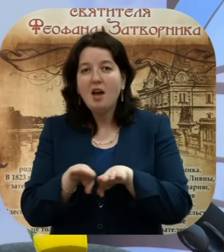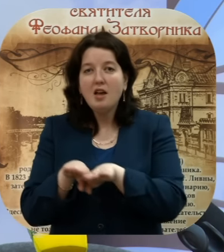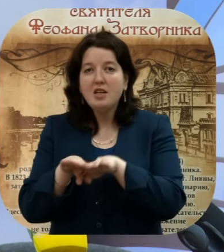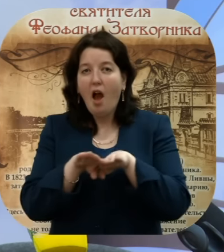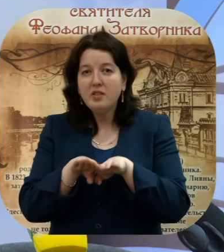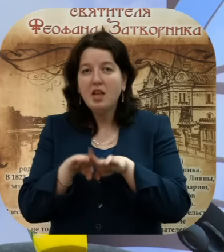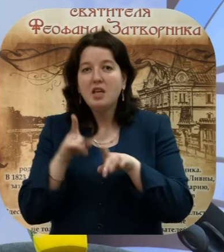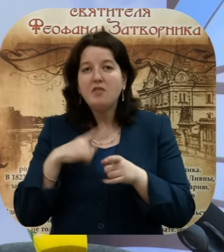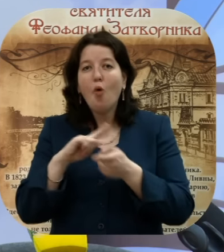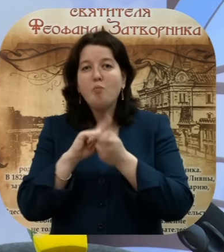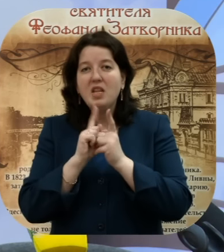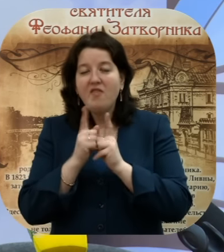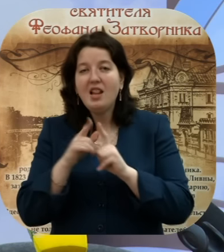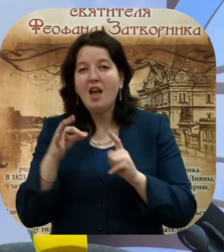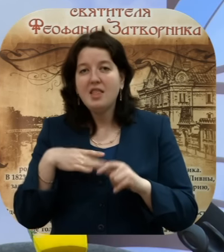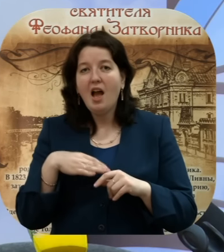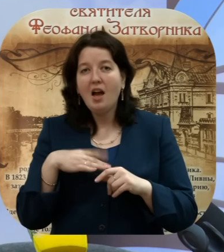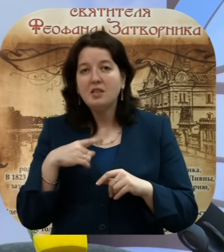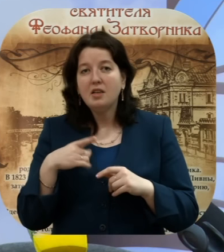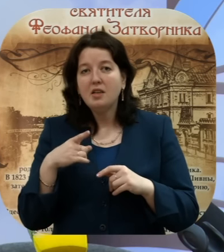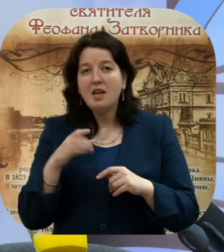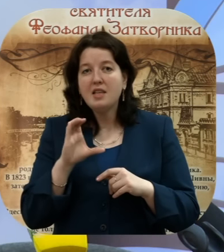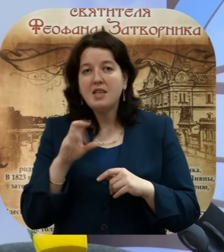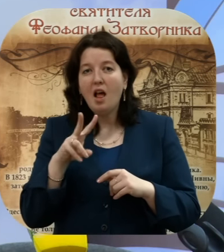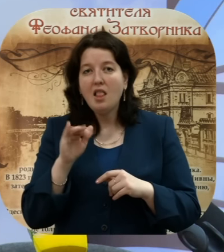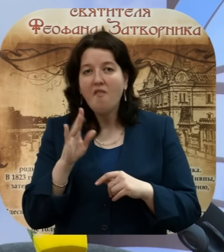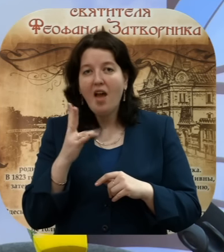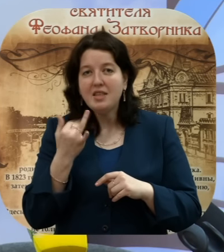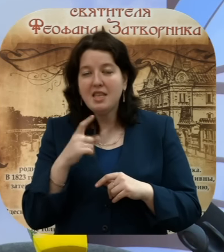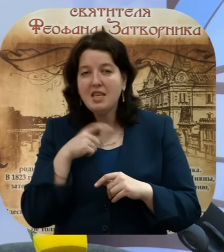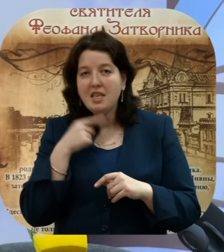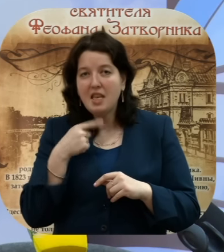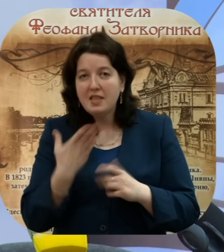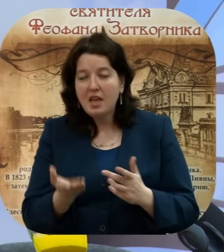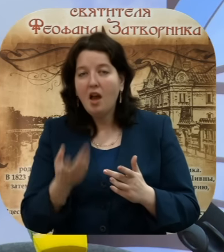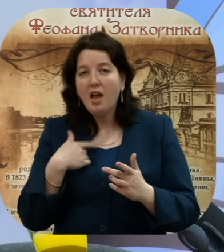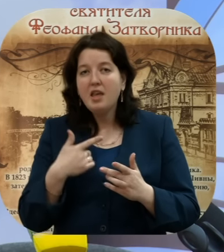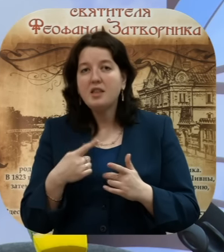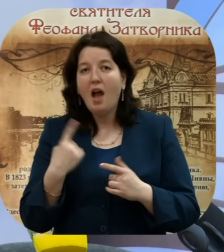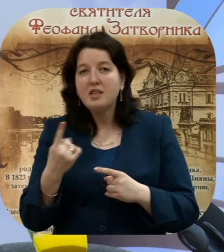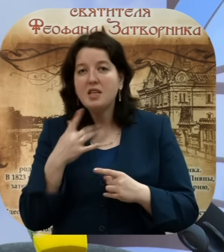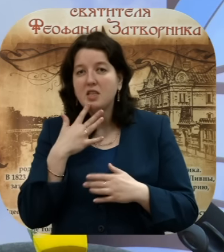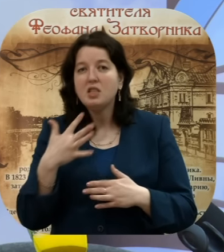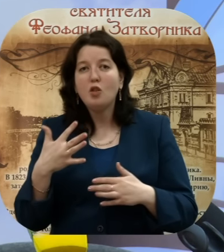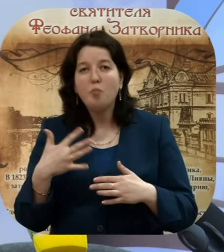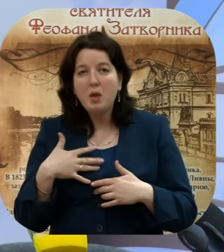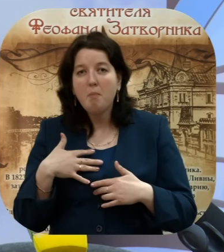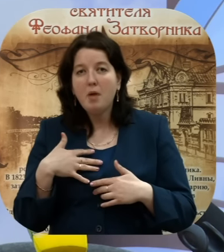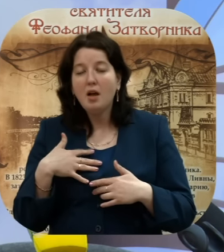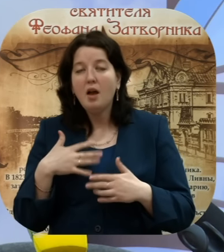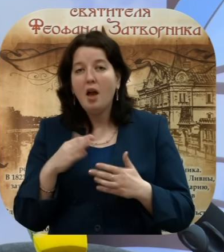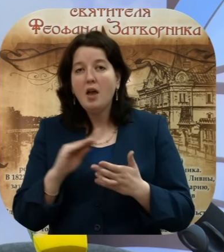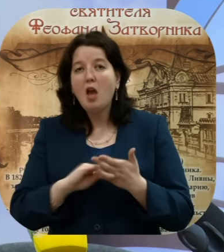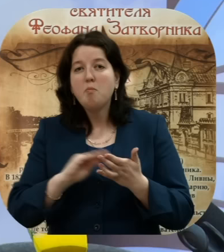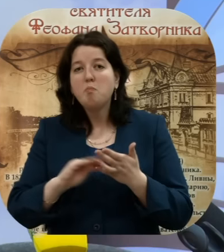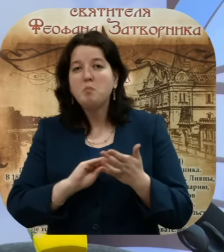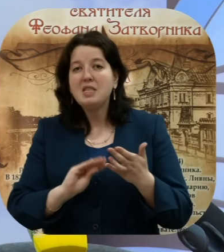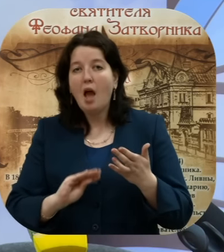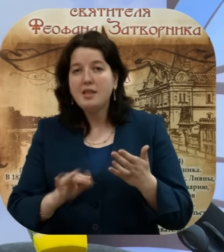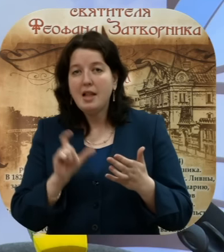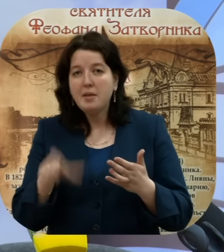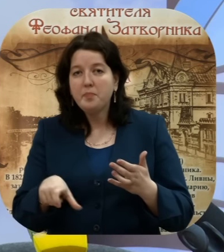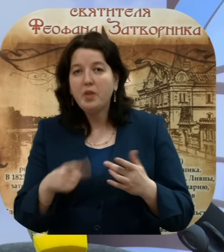на славянский язык. И это один из любимых аскетических писателей. У него есть вот